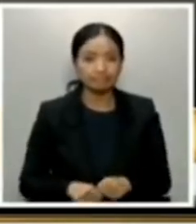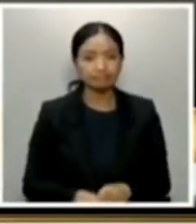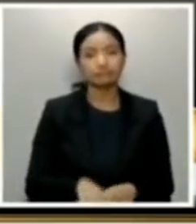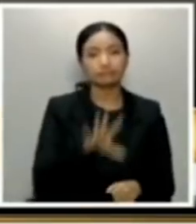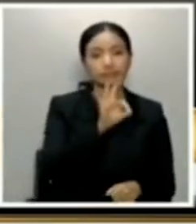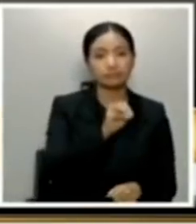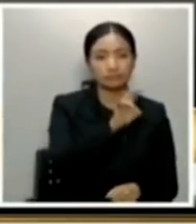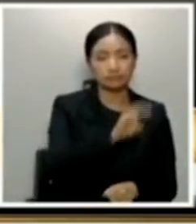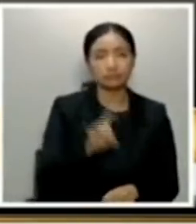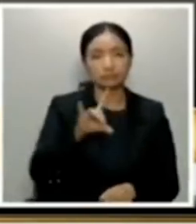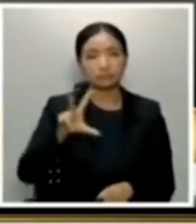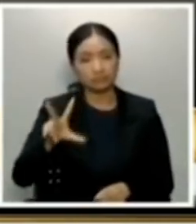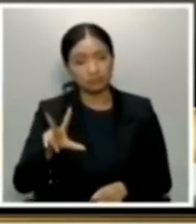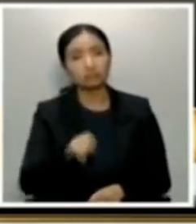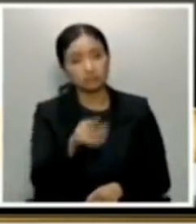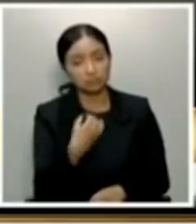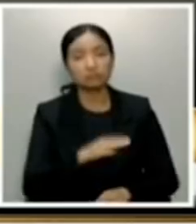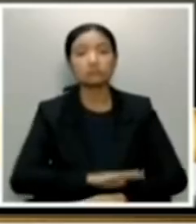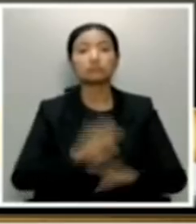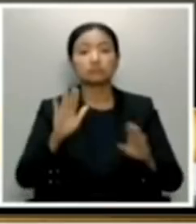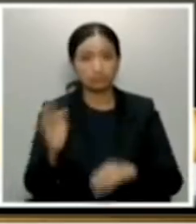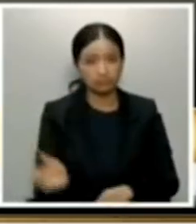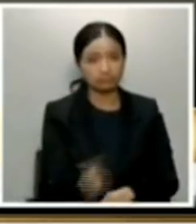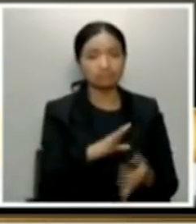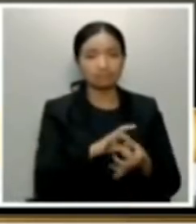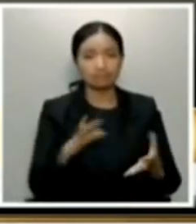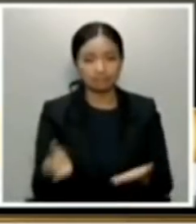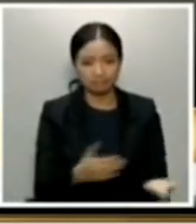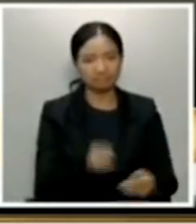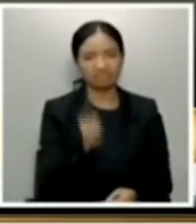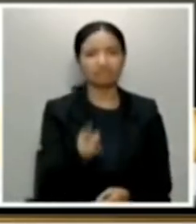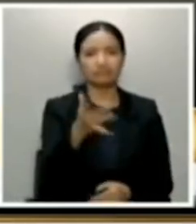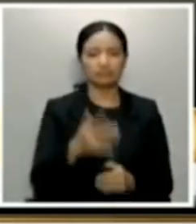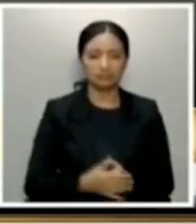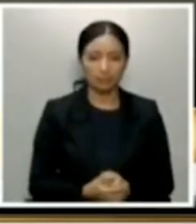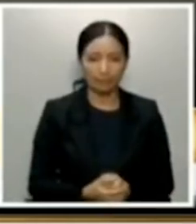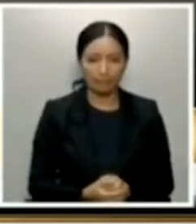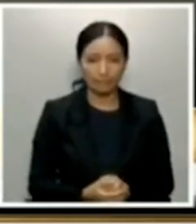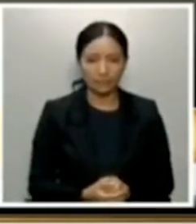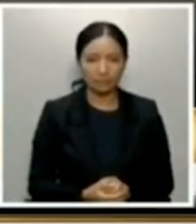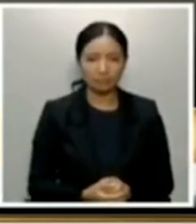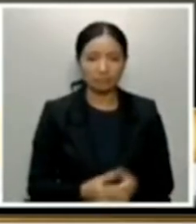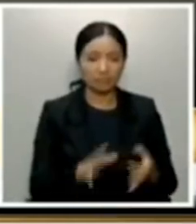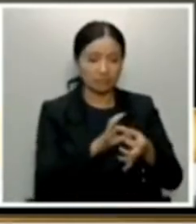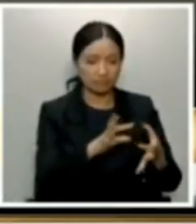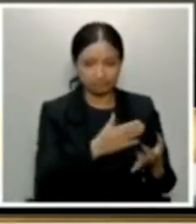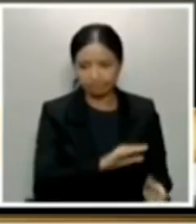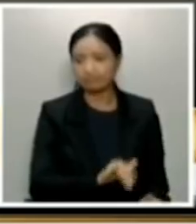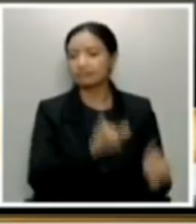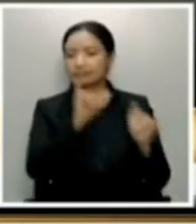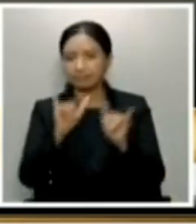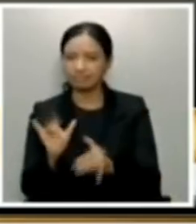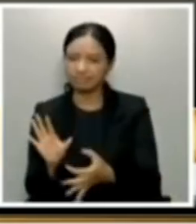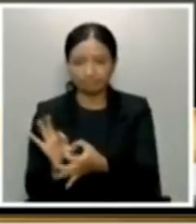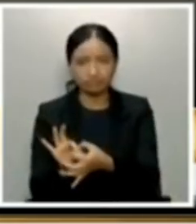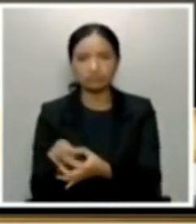103ทับ2557ที่ท่านบอกว่ายกเลิกไปปลดล็อกสื่อไม่จริงท่านย้ายล็อกสื่อที่ล็อกไว้ด้ว